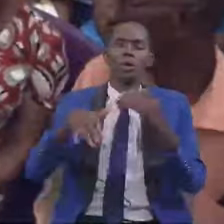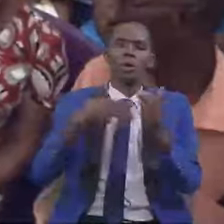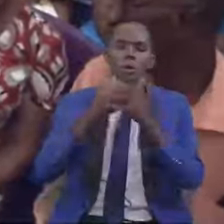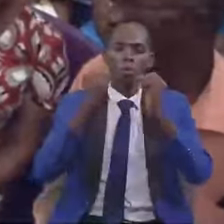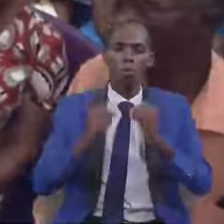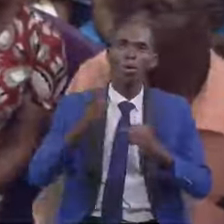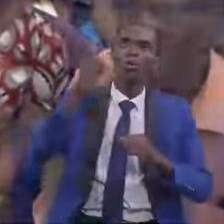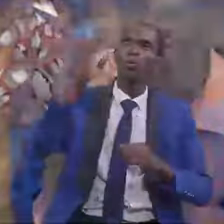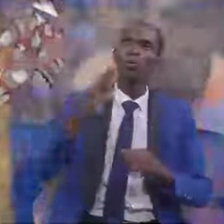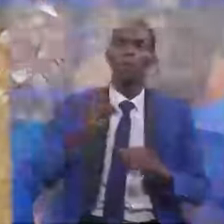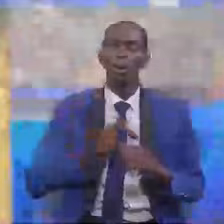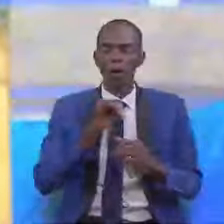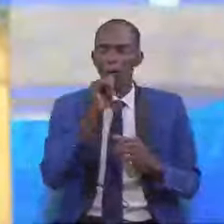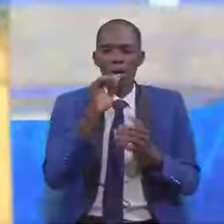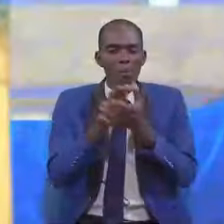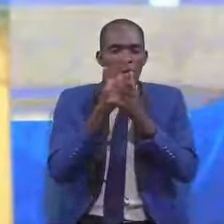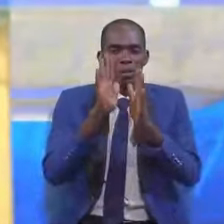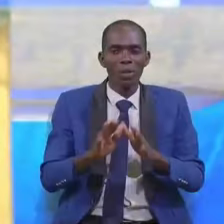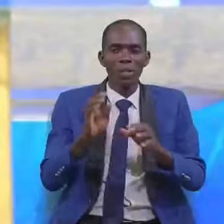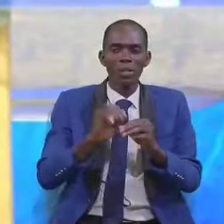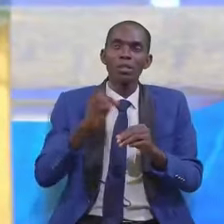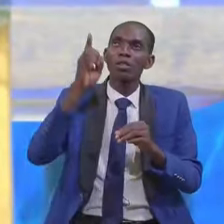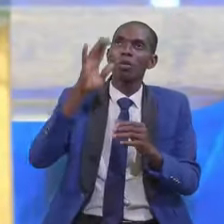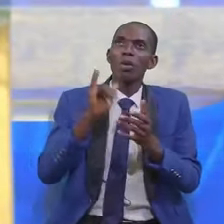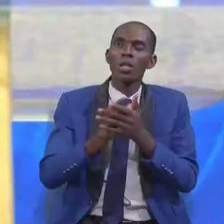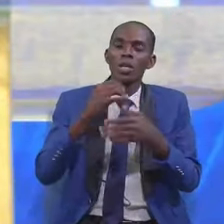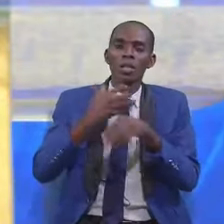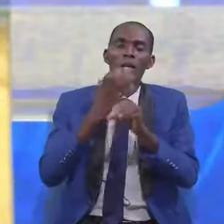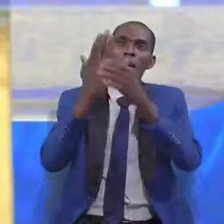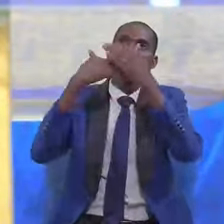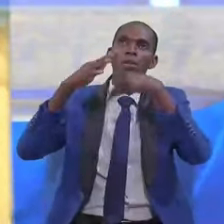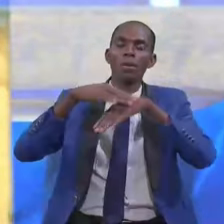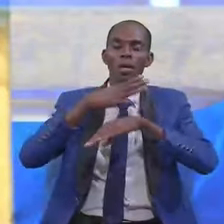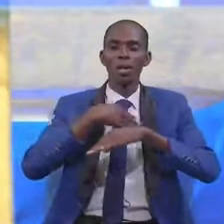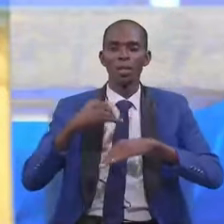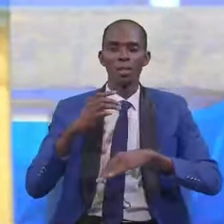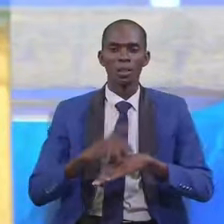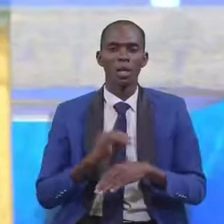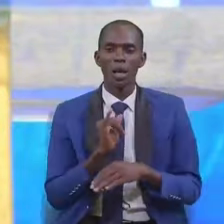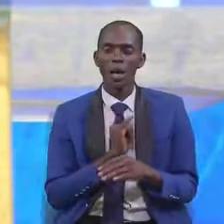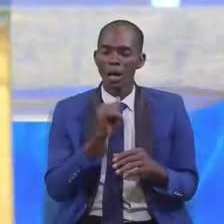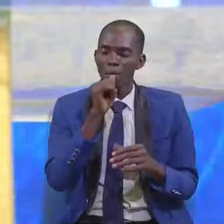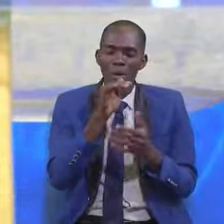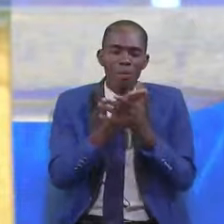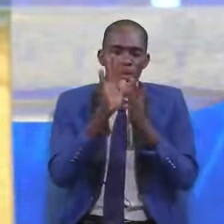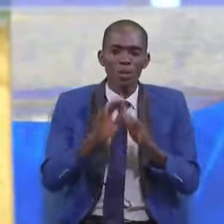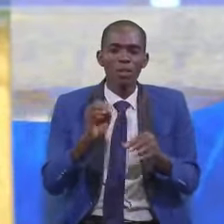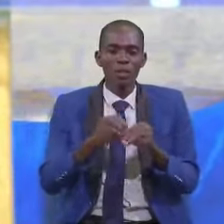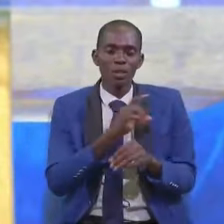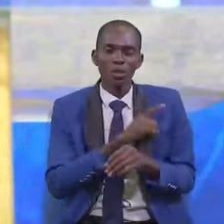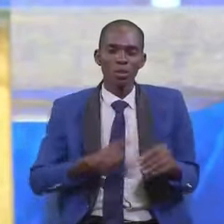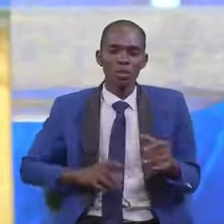le ciel et la terre. Je suis croyant en le Seigneur Jésus-Christ qui est le même hier, aujourd'hui et éternellement. Je crois